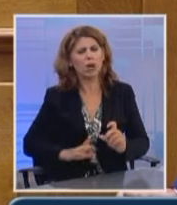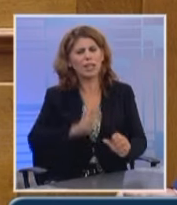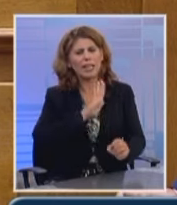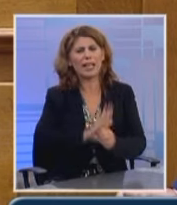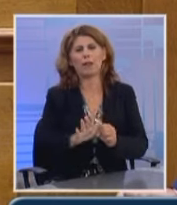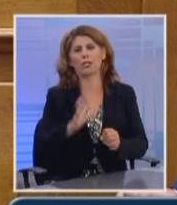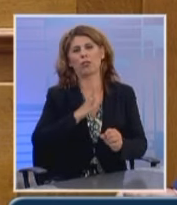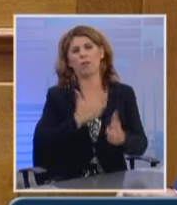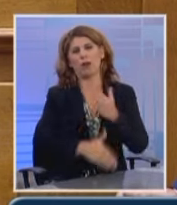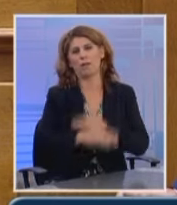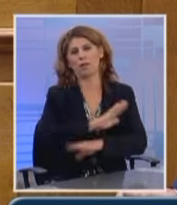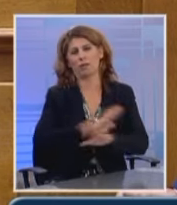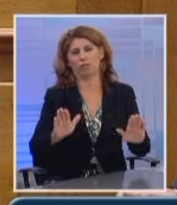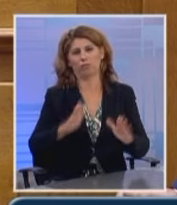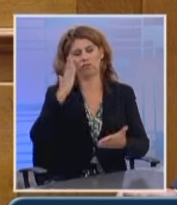με αναπηρία.